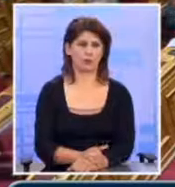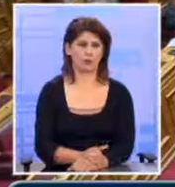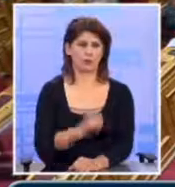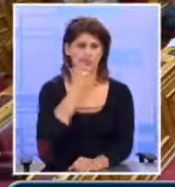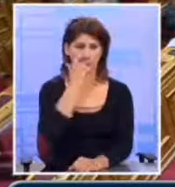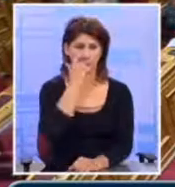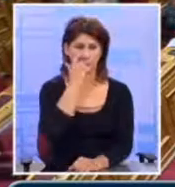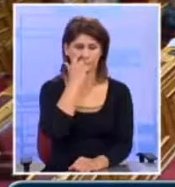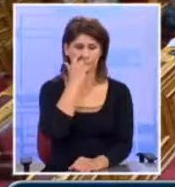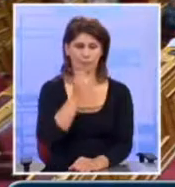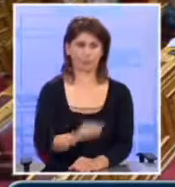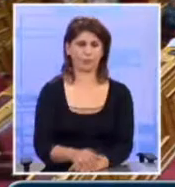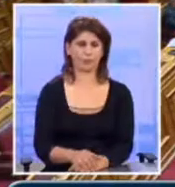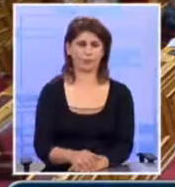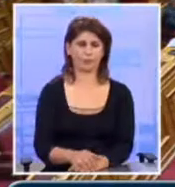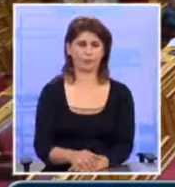να πει και σε άλλους, οπότε.